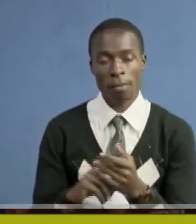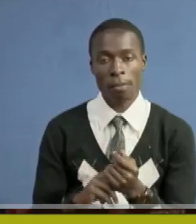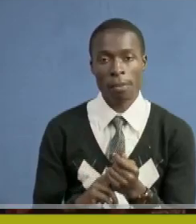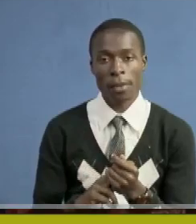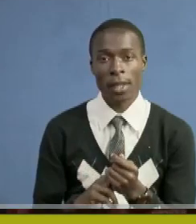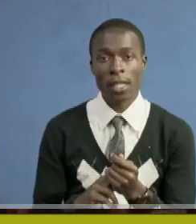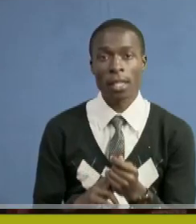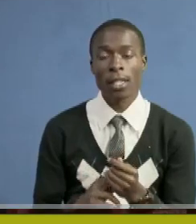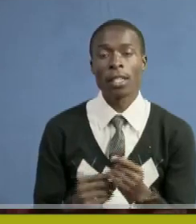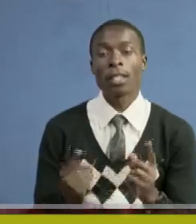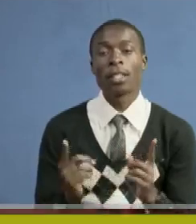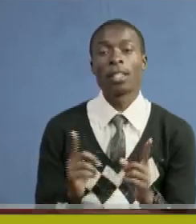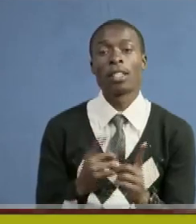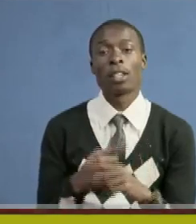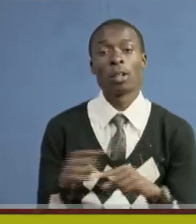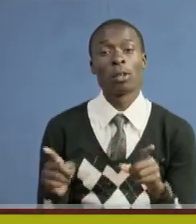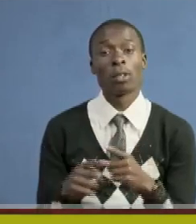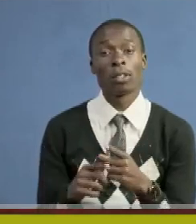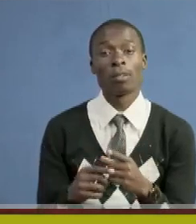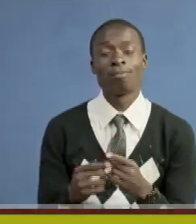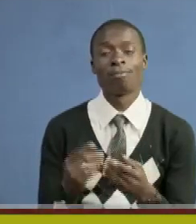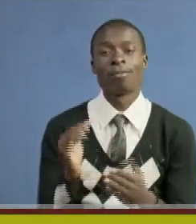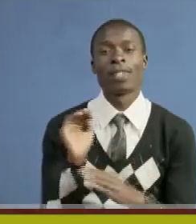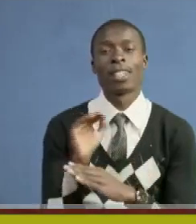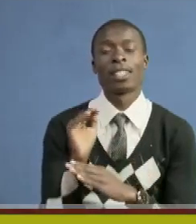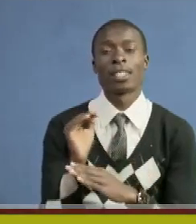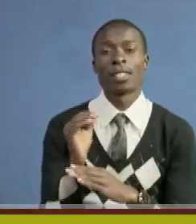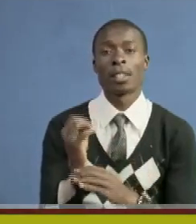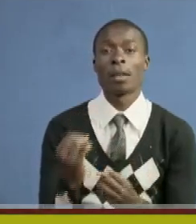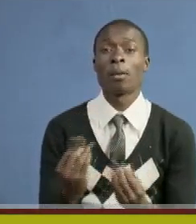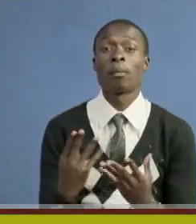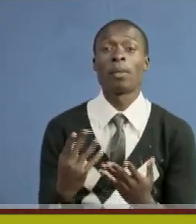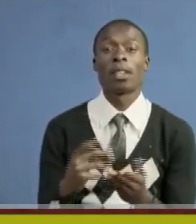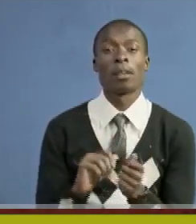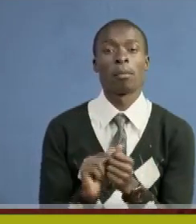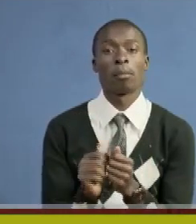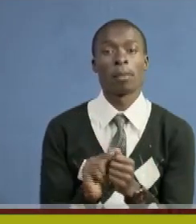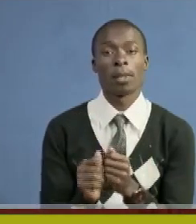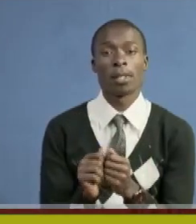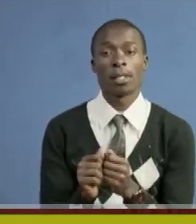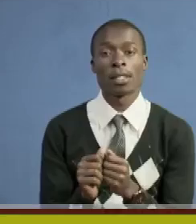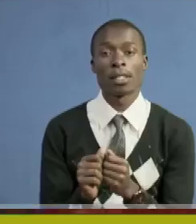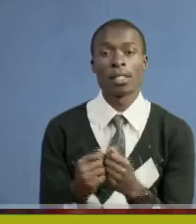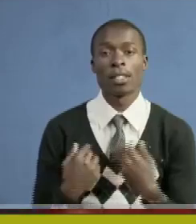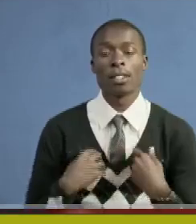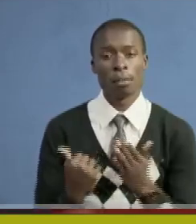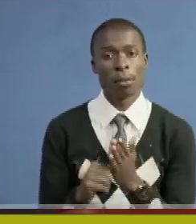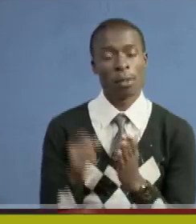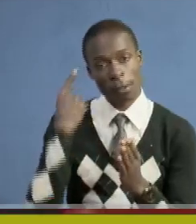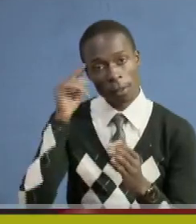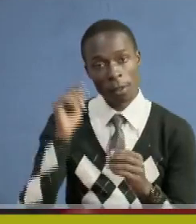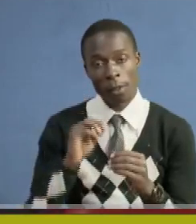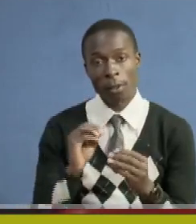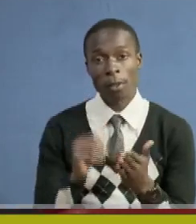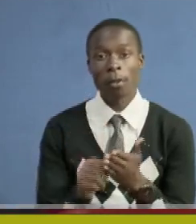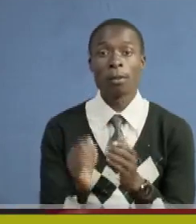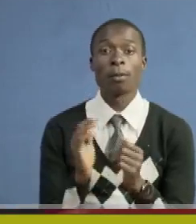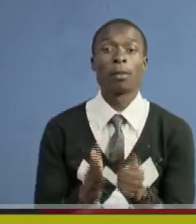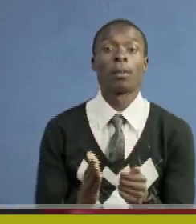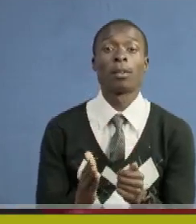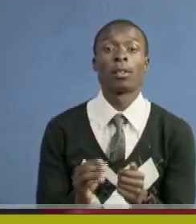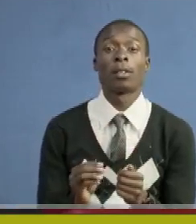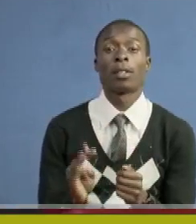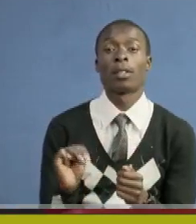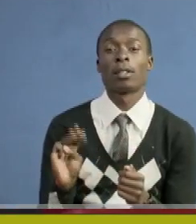Licha kuagiza mahindi zaidi kupita kiasi kilichohitajika na kumjumu mkulima wa zao hilo muhimu humu nchini, waziri wa kilimo Mwangi